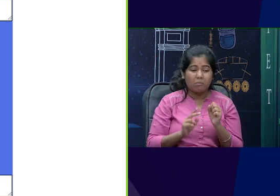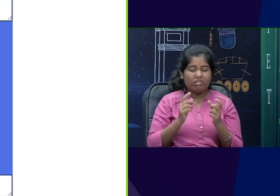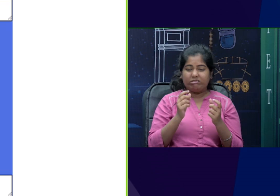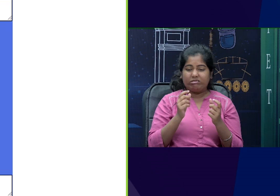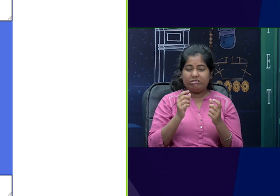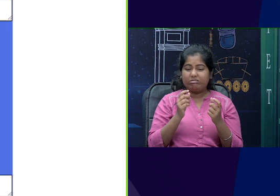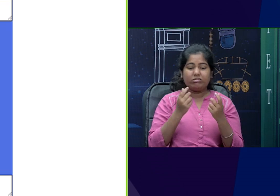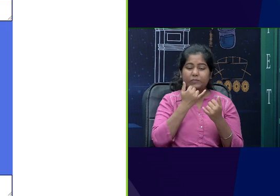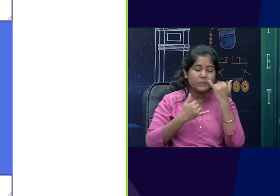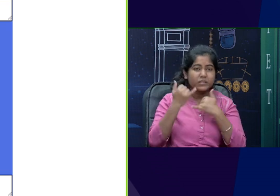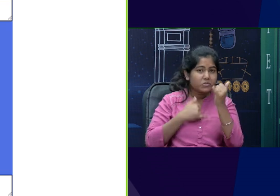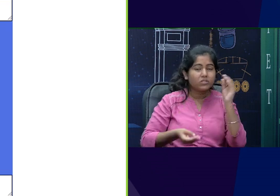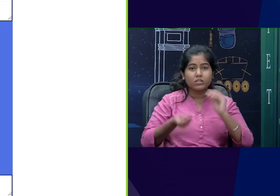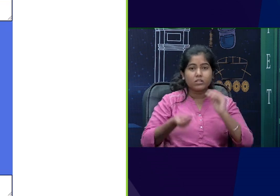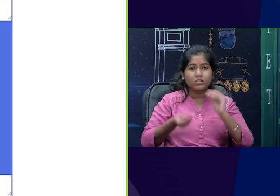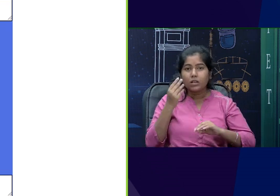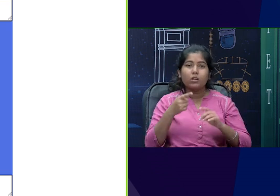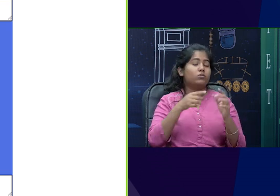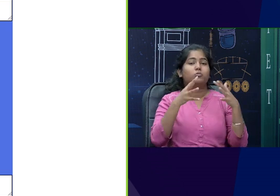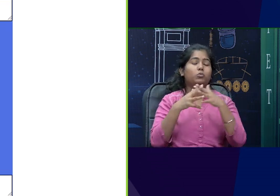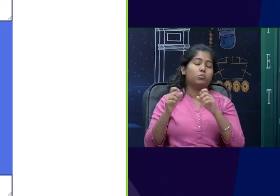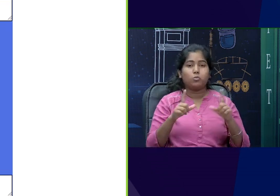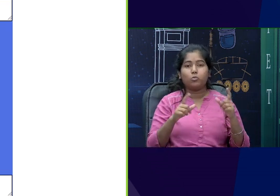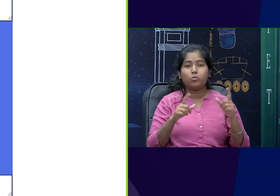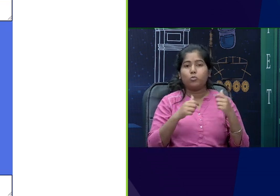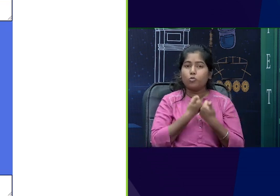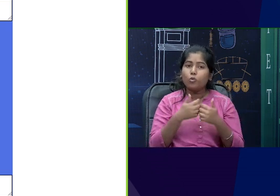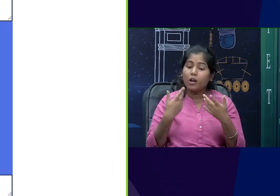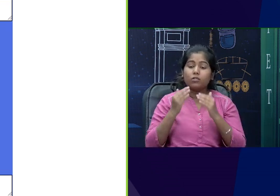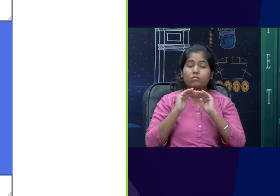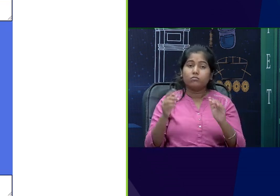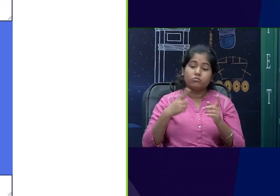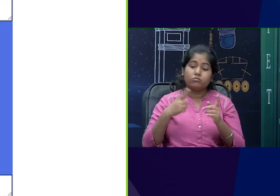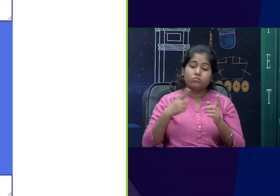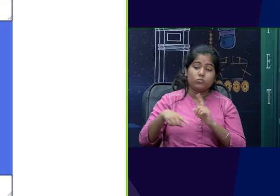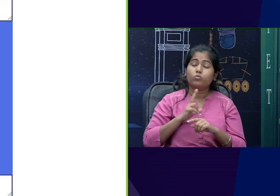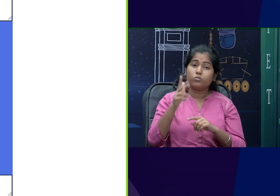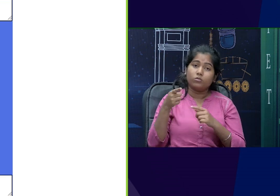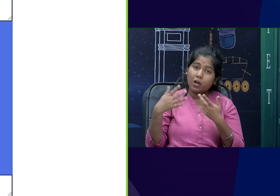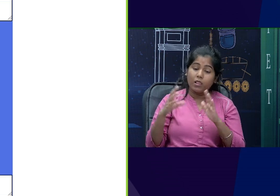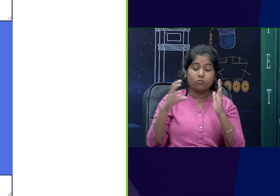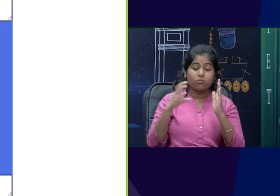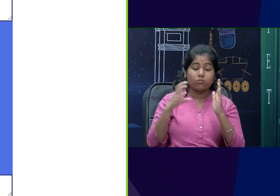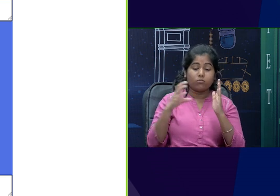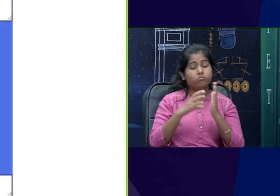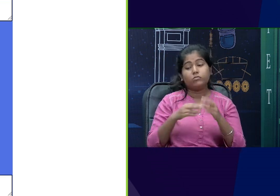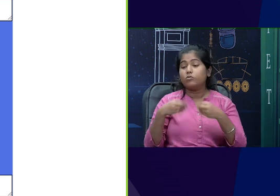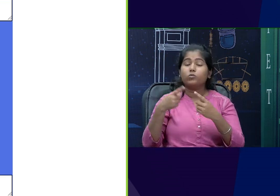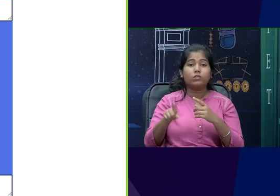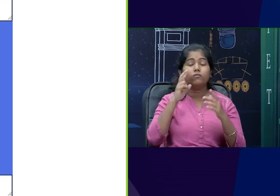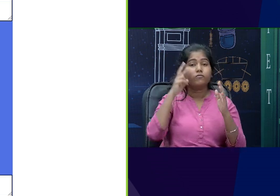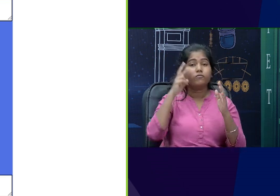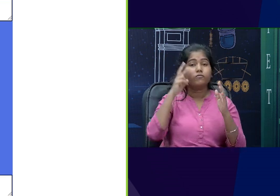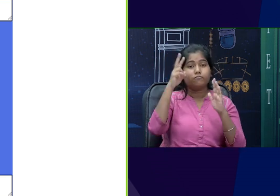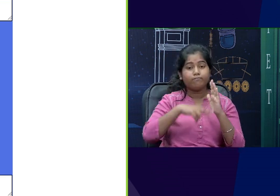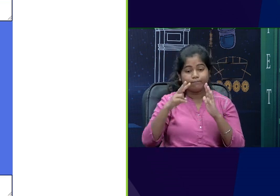बढ़िया साइट है। आप बच्चे को कोई पैराग्राफ ऐड करने के लिए दीजिए, बच्चा पैराग्राफ को पढ़ेगा, जैसे ही जहाँ जहाँ जो